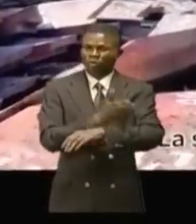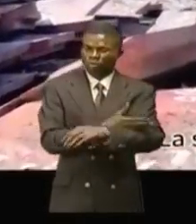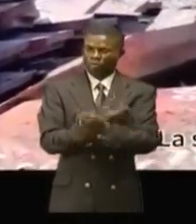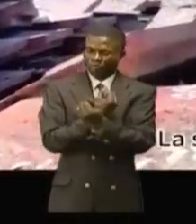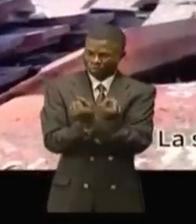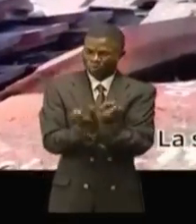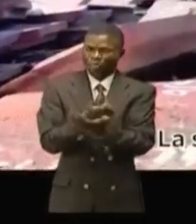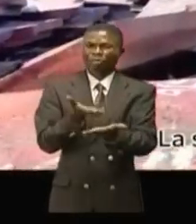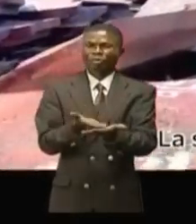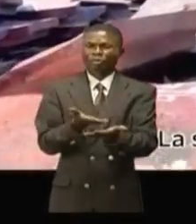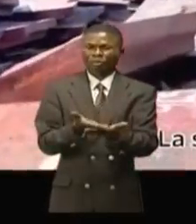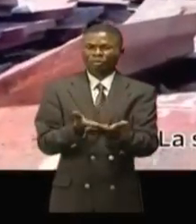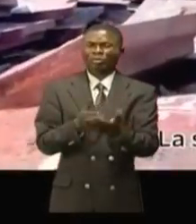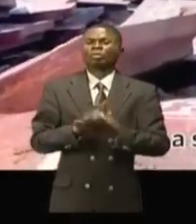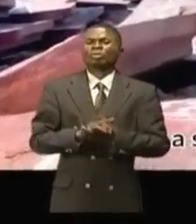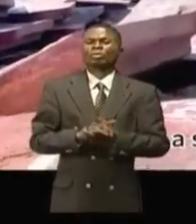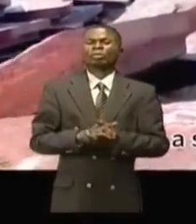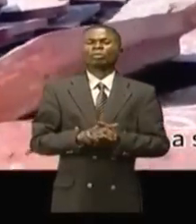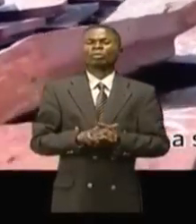respect.